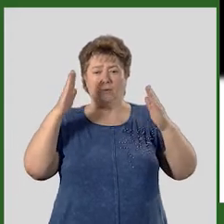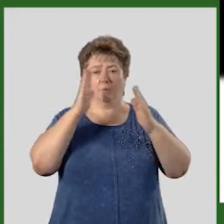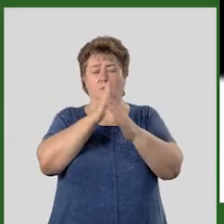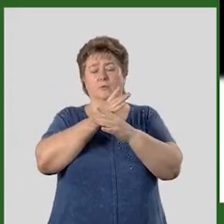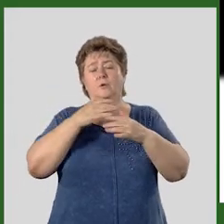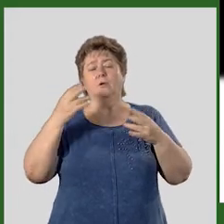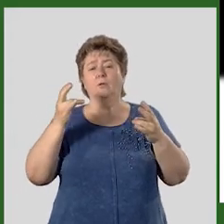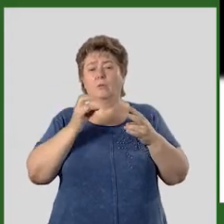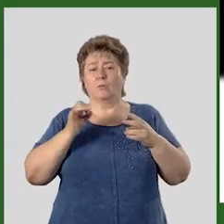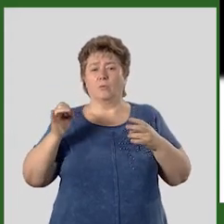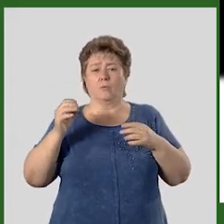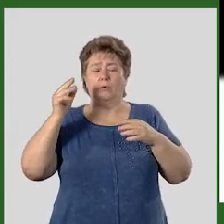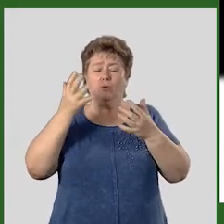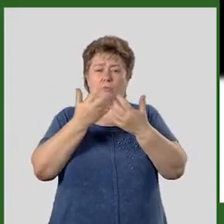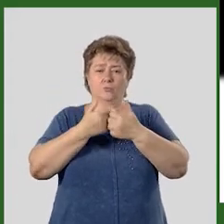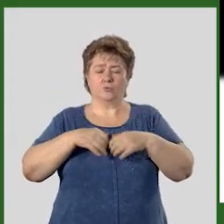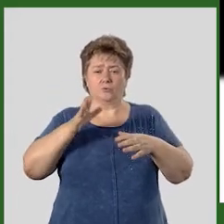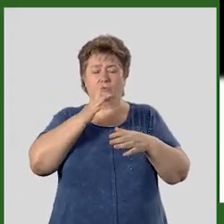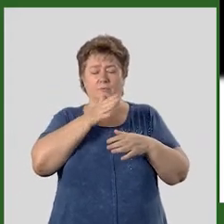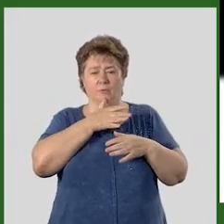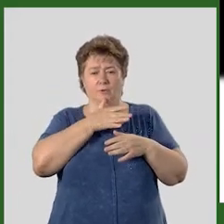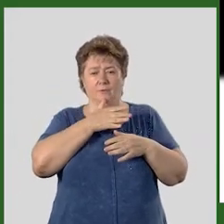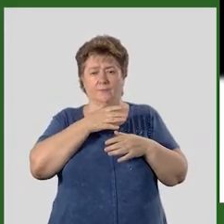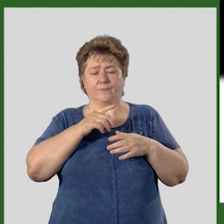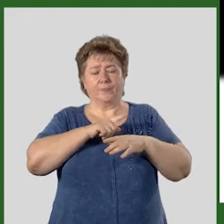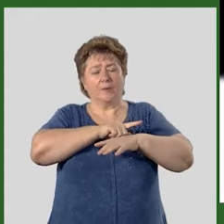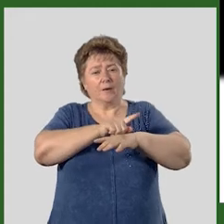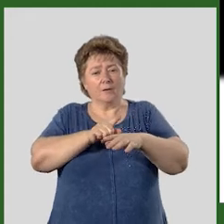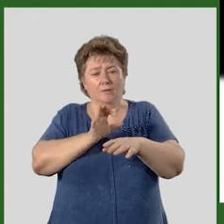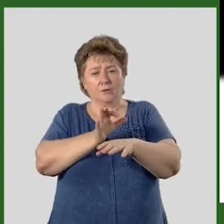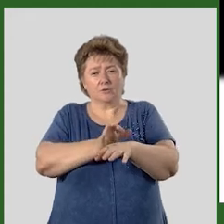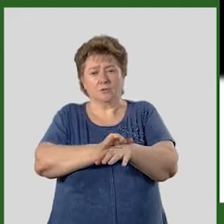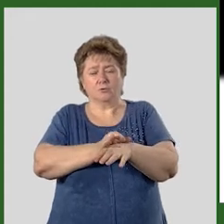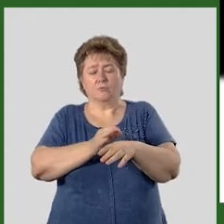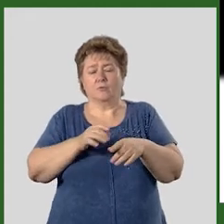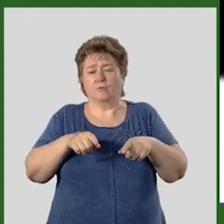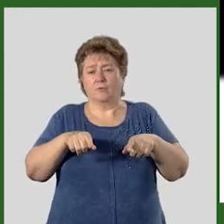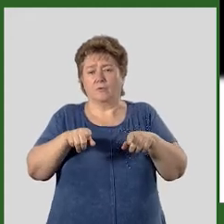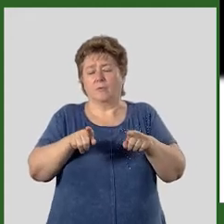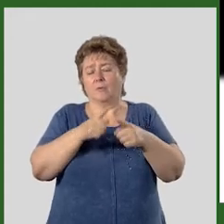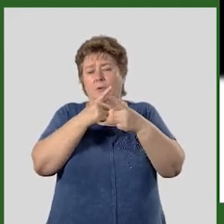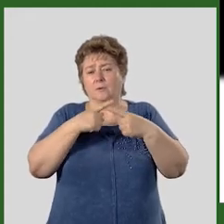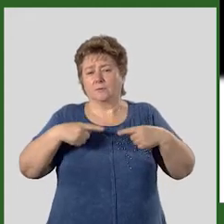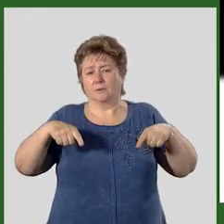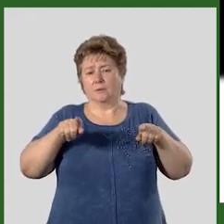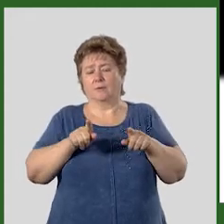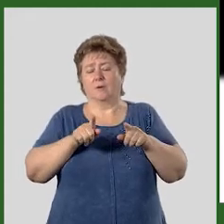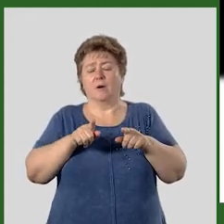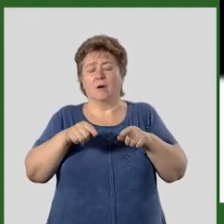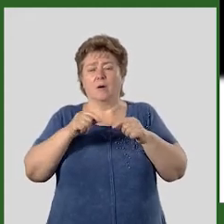природе, но и учет времени. Стрелка часов, словно дирижерская